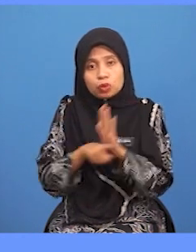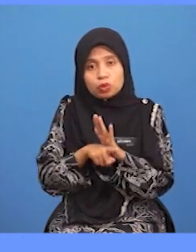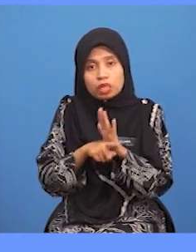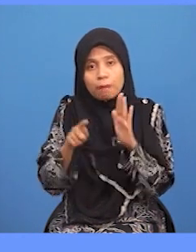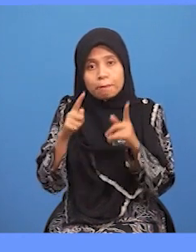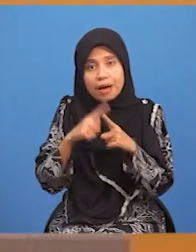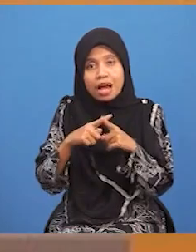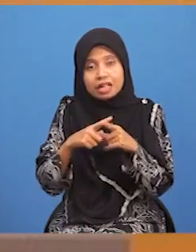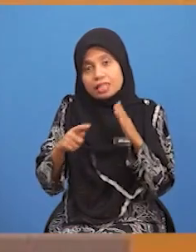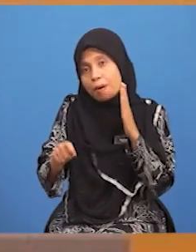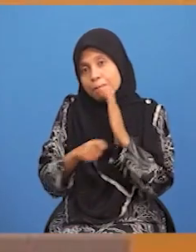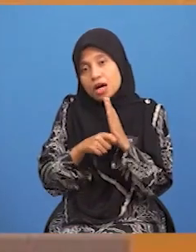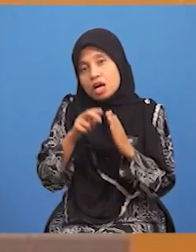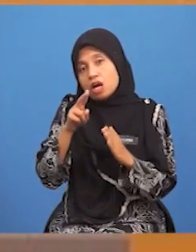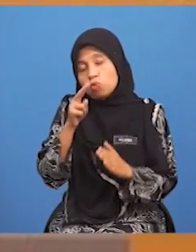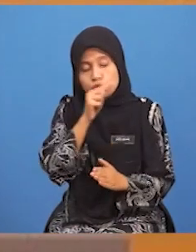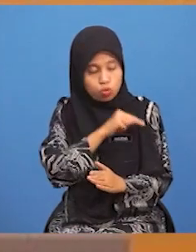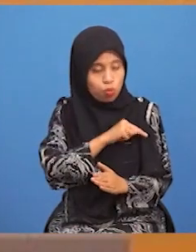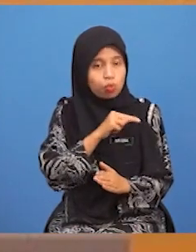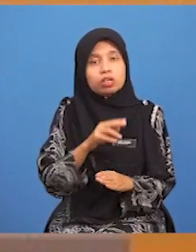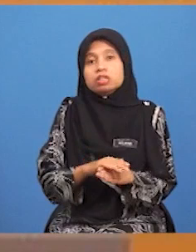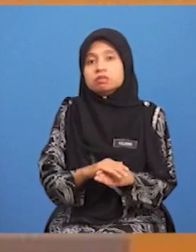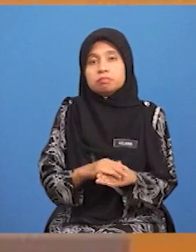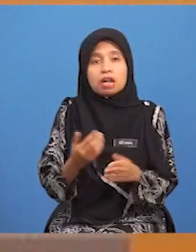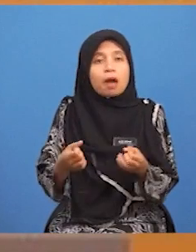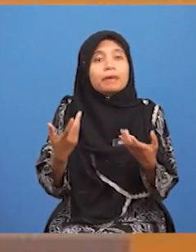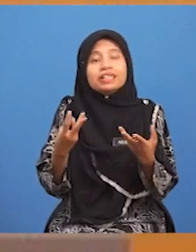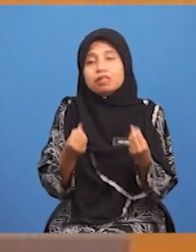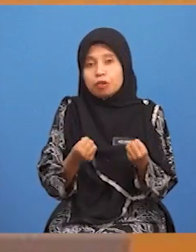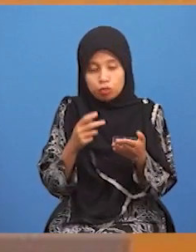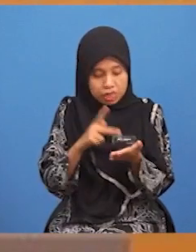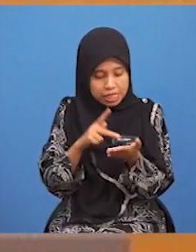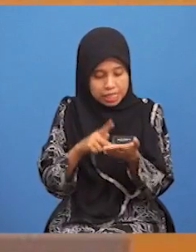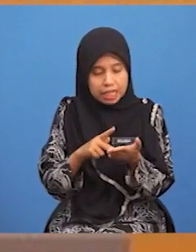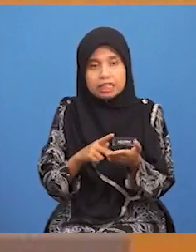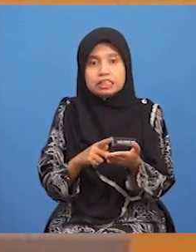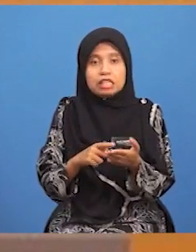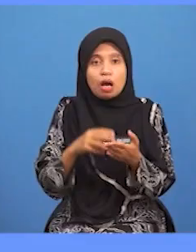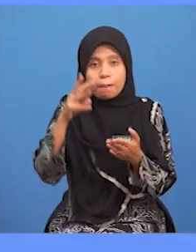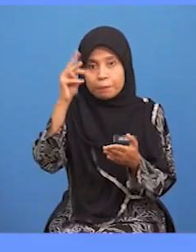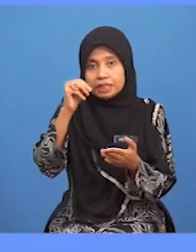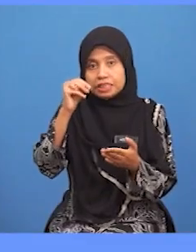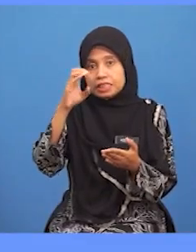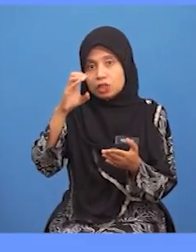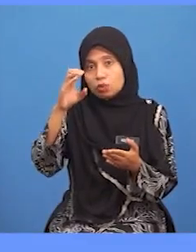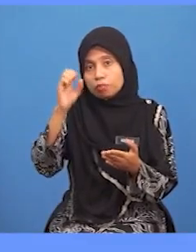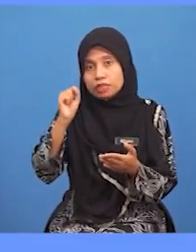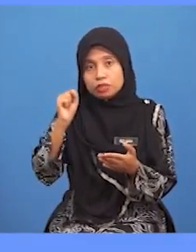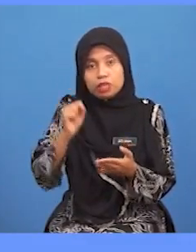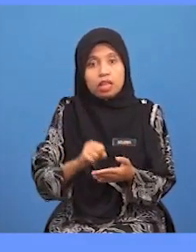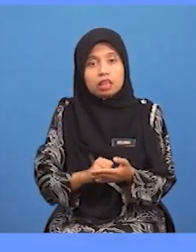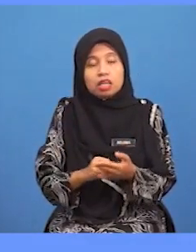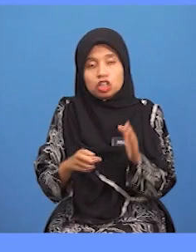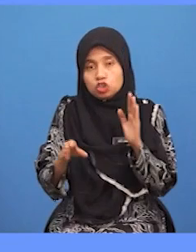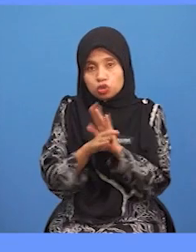caruman seunit. Ingat lagi tak bagaimana mengira margin caruman seunit? Dengan merujuk contoh